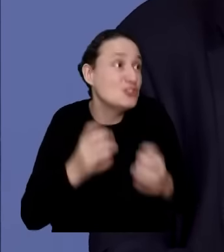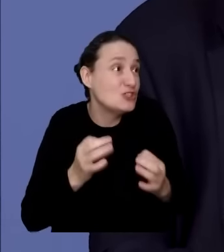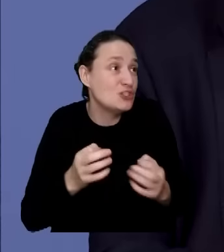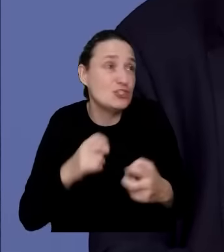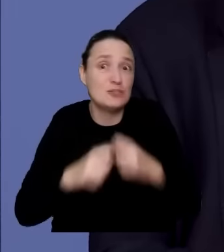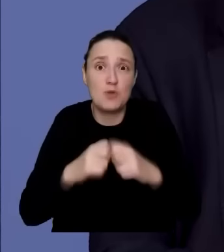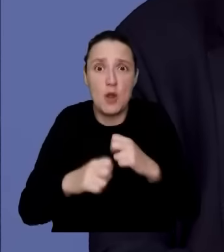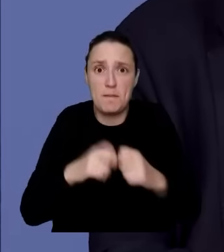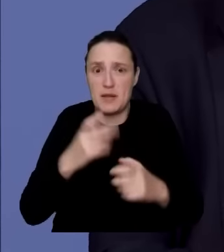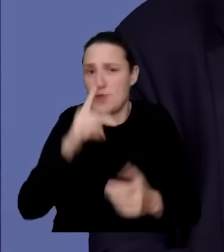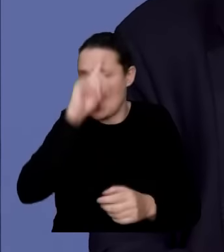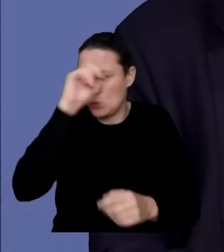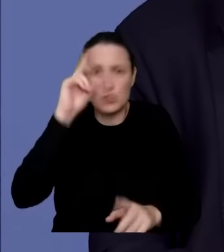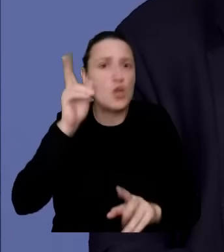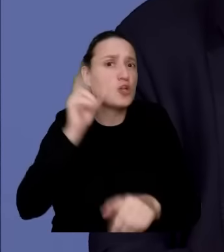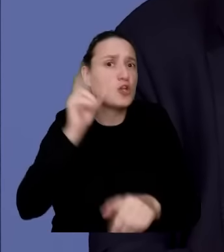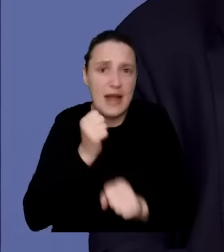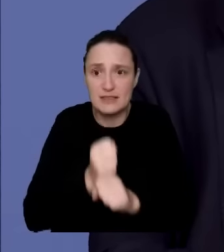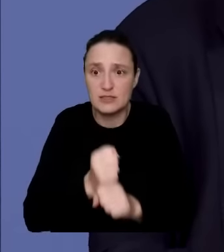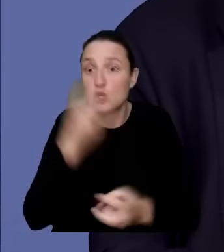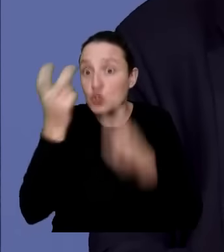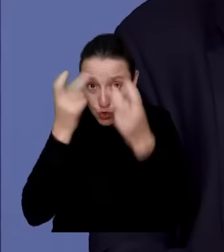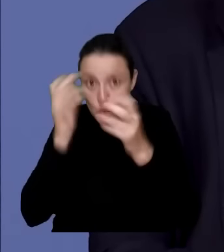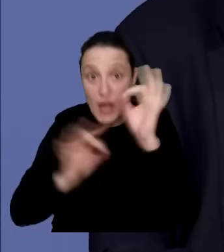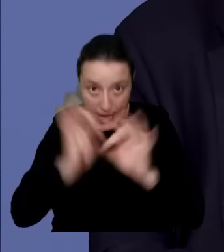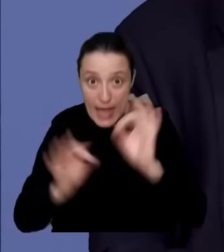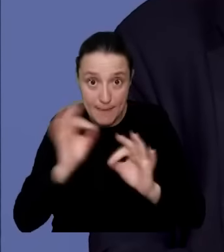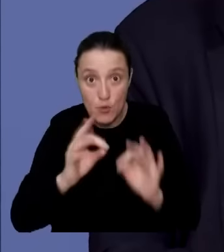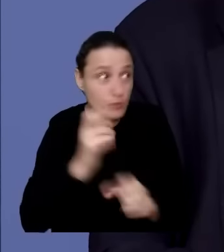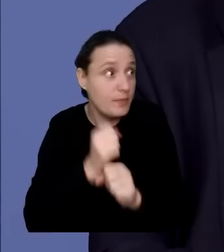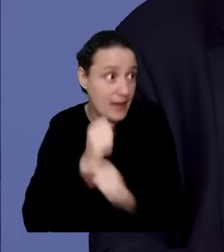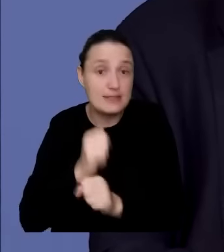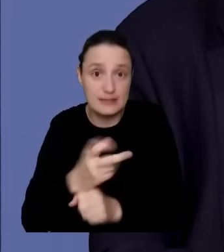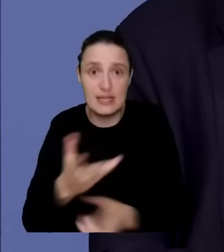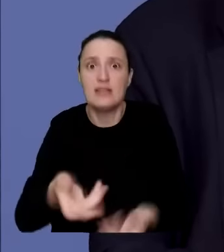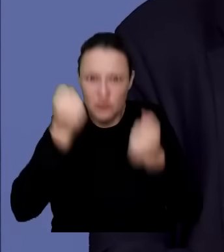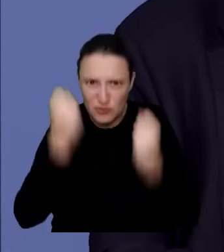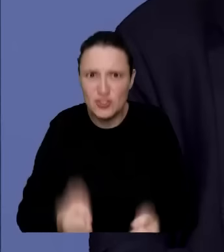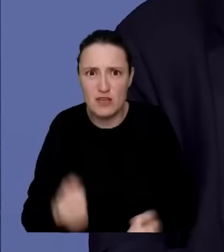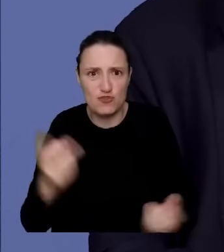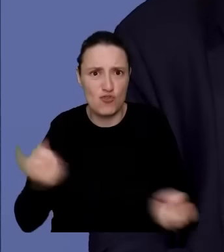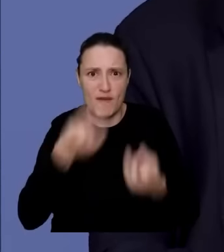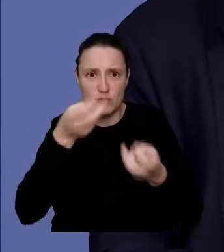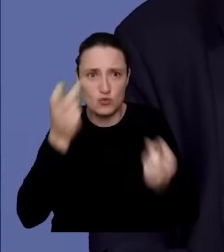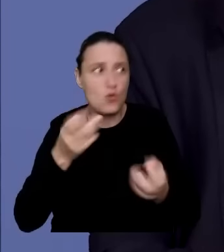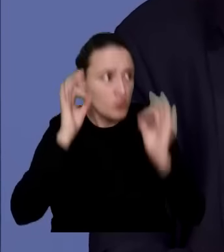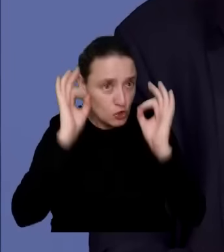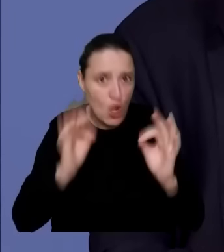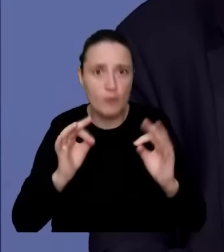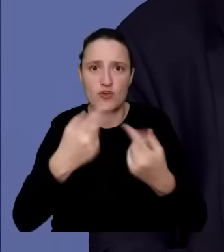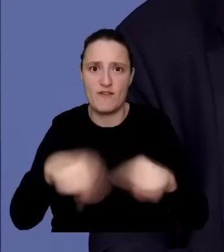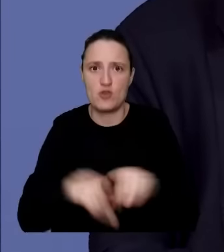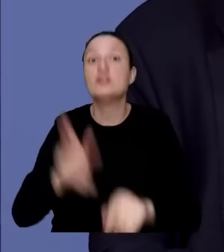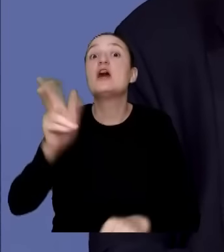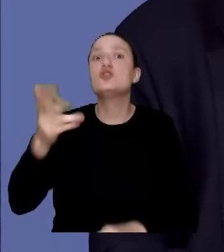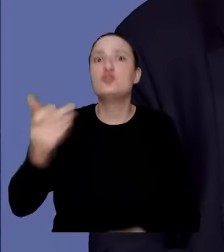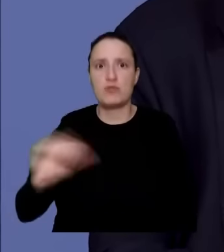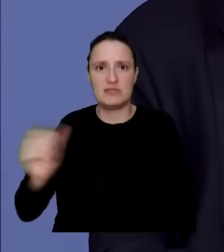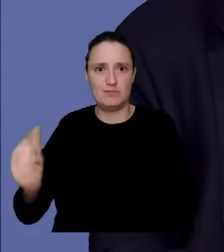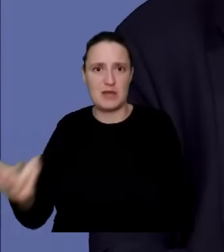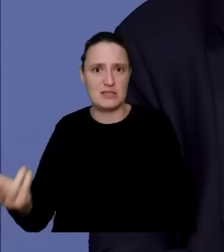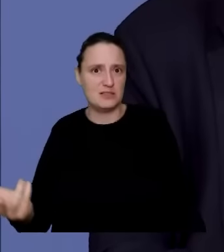pracy Jak pan szuka kogoś do remontu to bardzo ciężko znaleźć żeby ktoś to dobrze zrobił k to Bzie robi nagle wszystkie